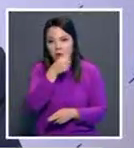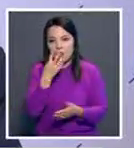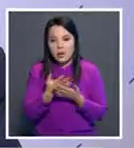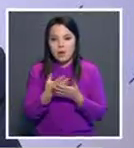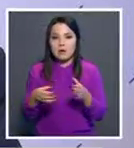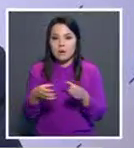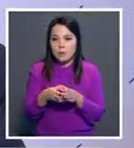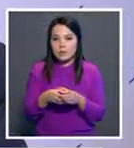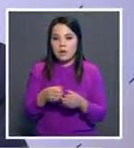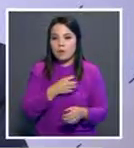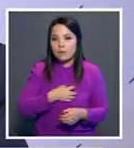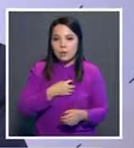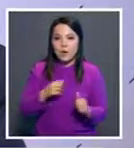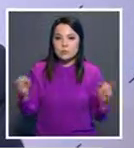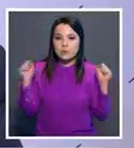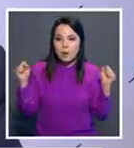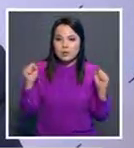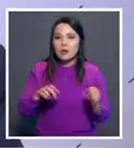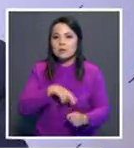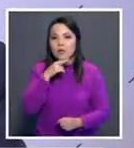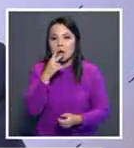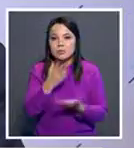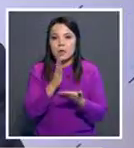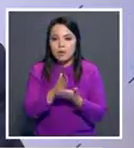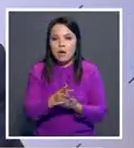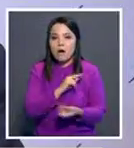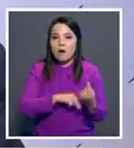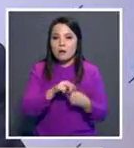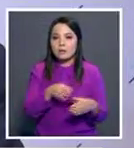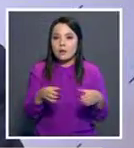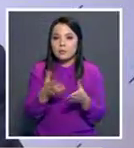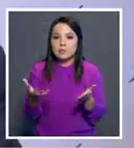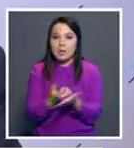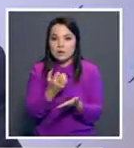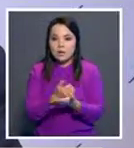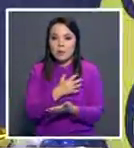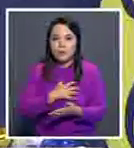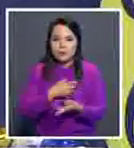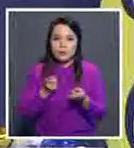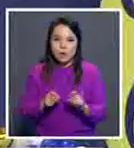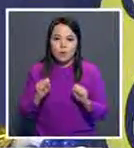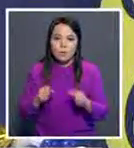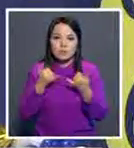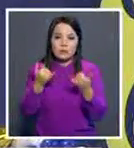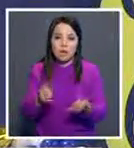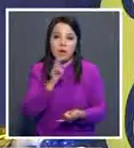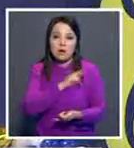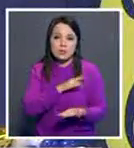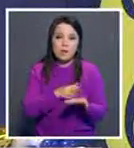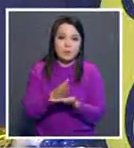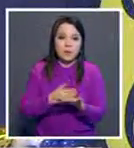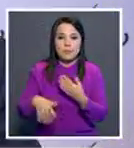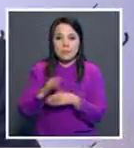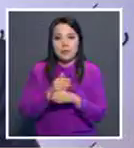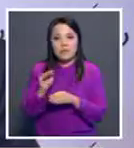өте маңызды көңіл бөлінеді, кәсіби жетістіктерімізге өте маңызды деп санаймын. Қызметкерлер бүкіл филиалдардан келіп